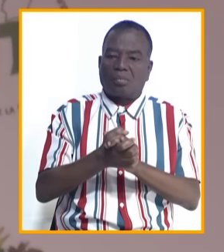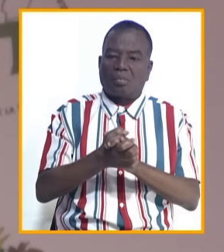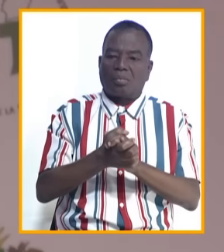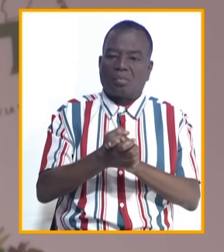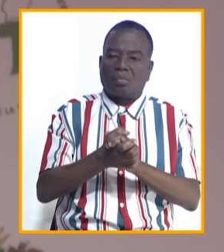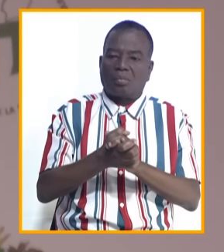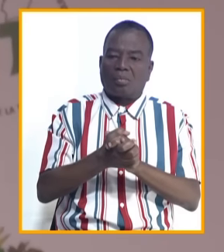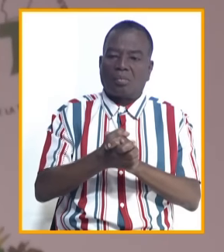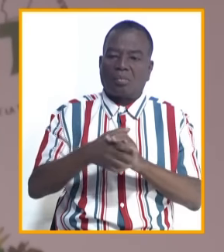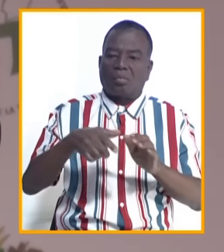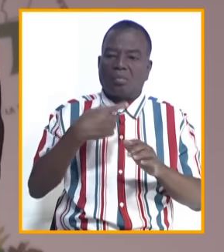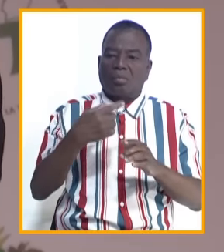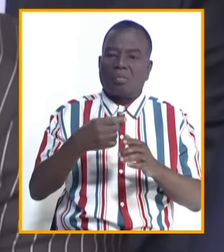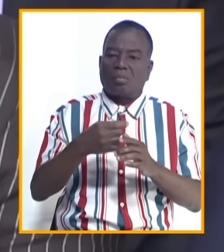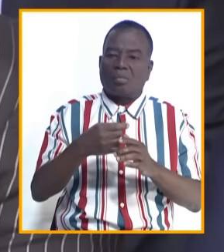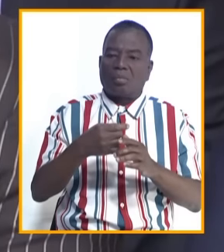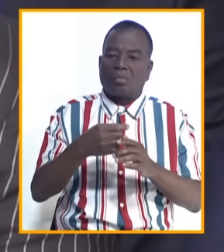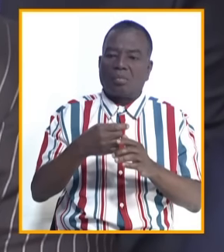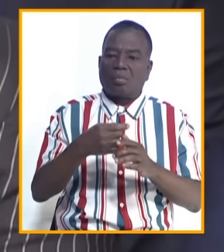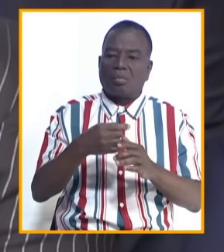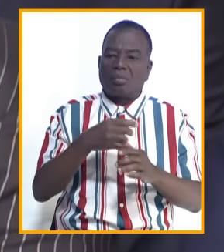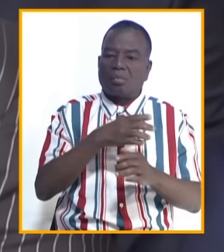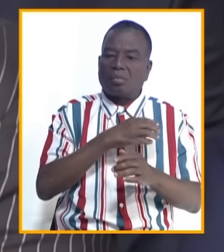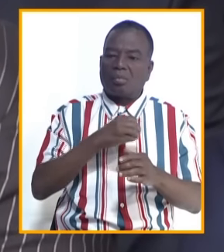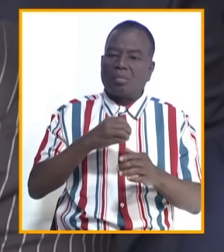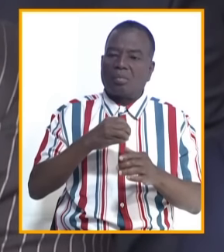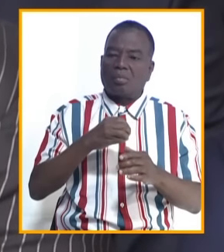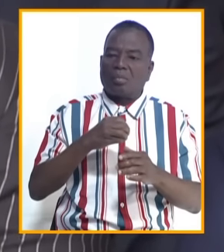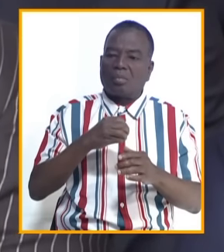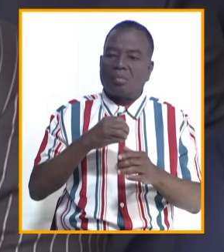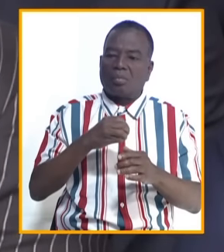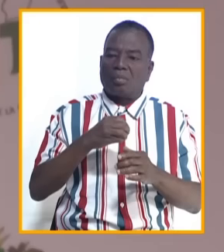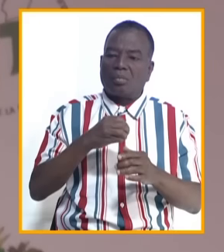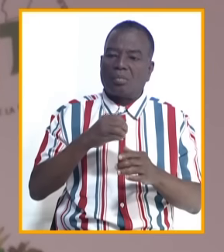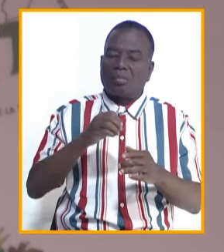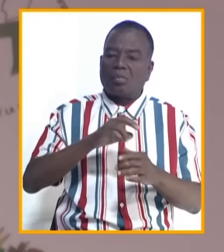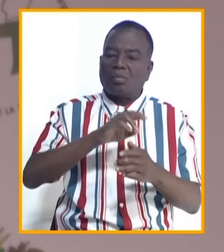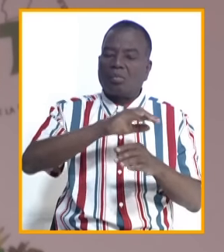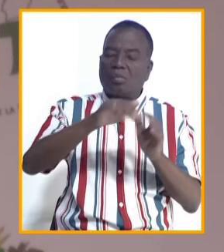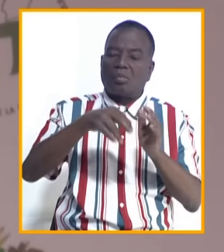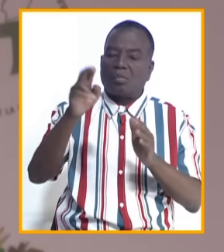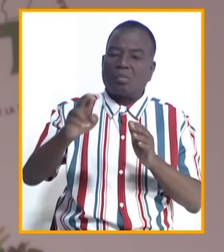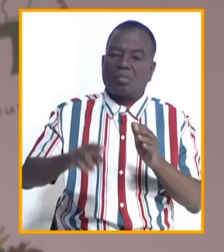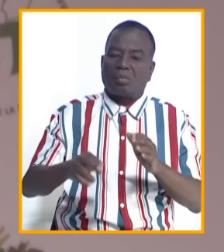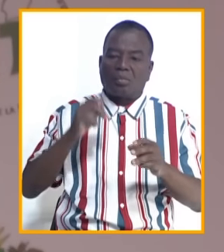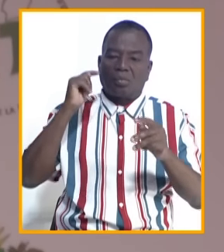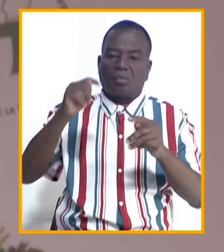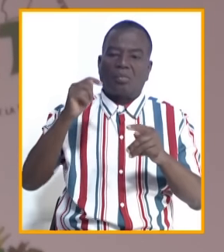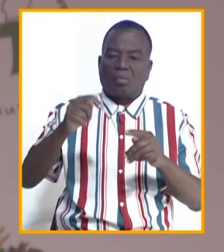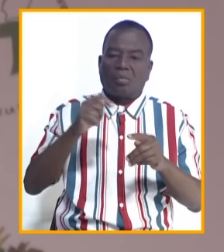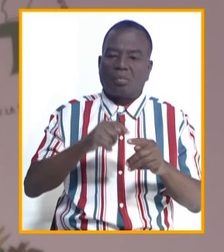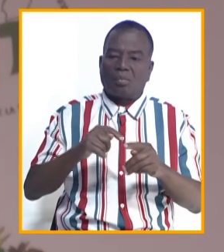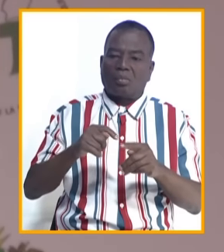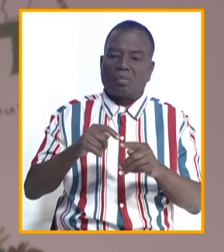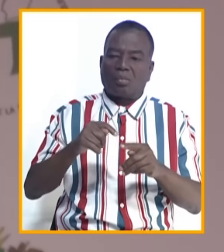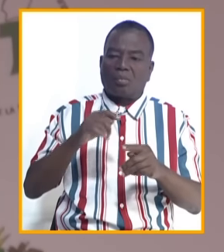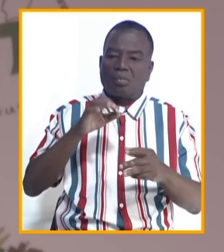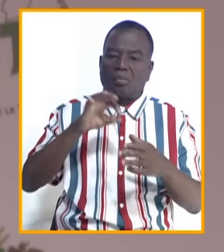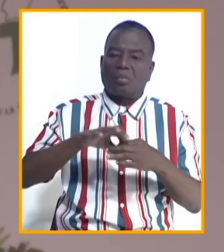osseuses, thyroïdienne, rénale, cardiaque et pulmonaire. Ces résultats témoignent de l'impact immédiat et durable de